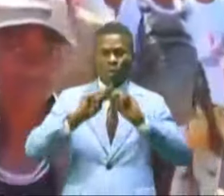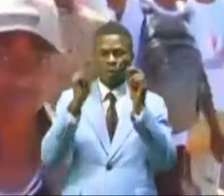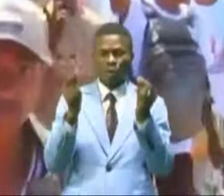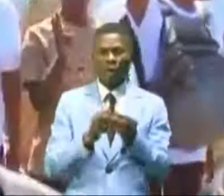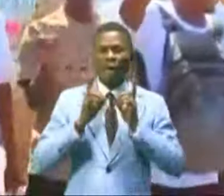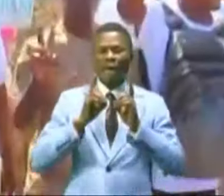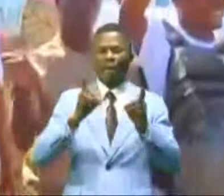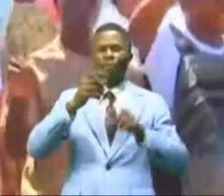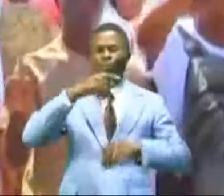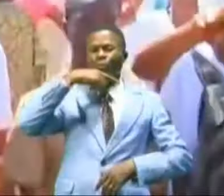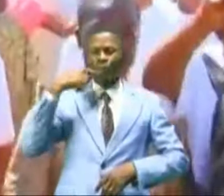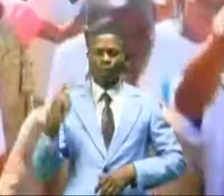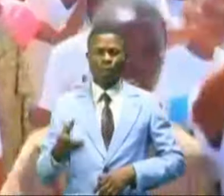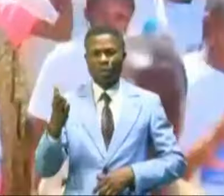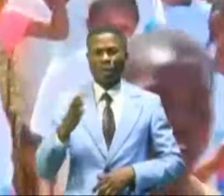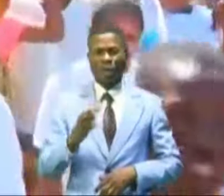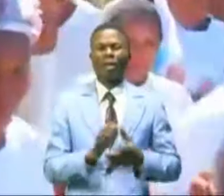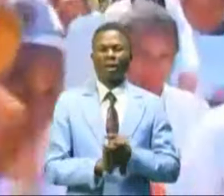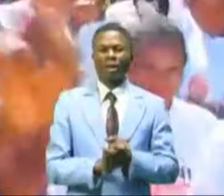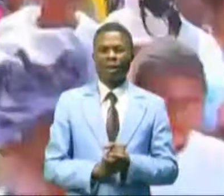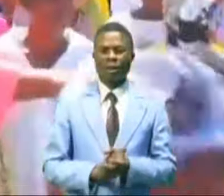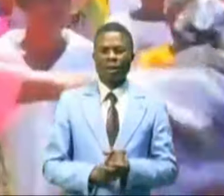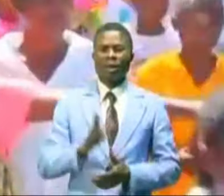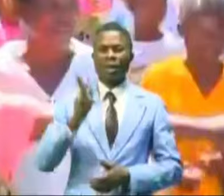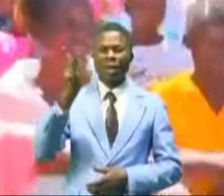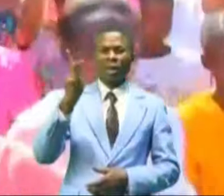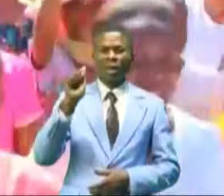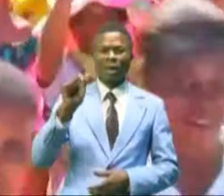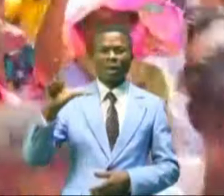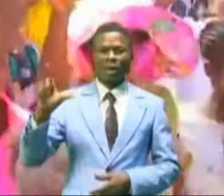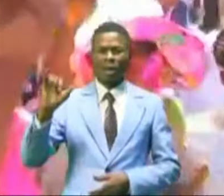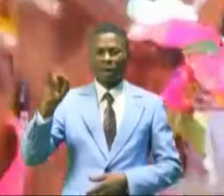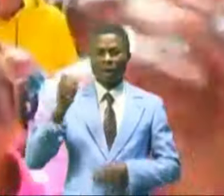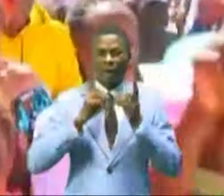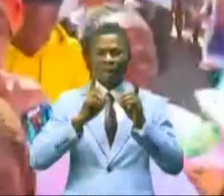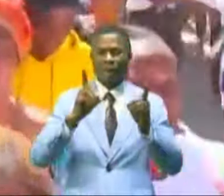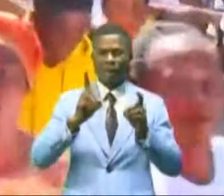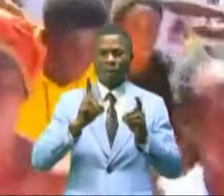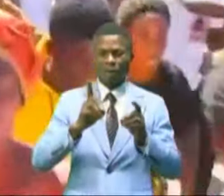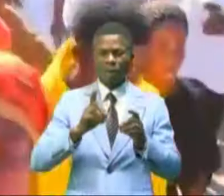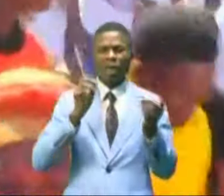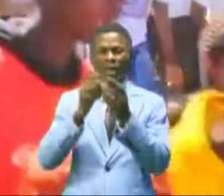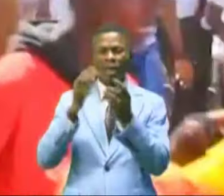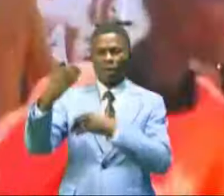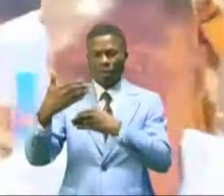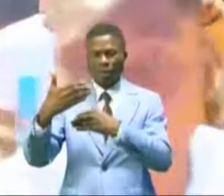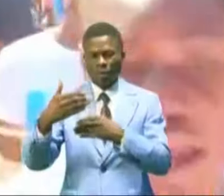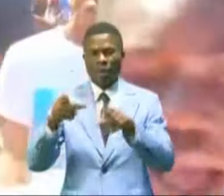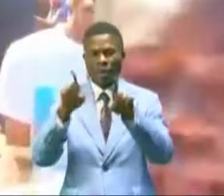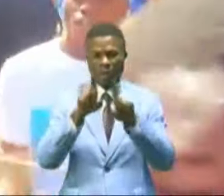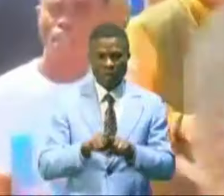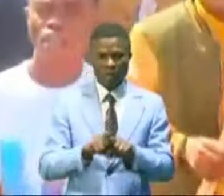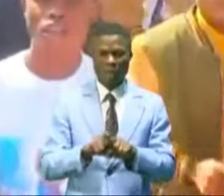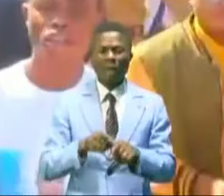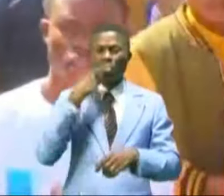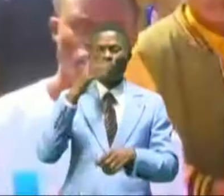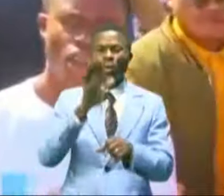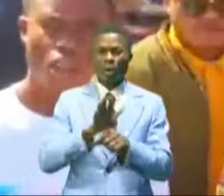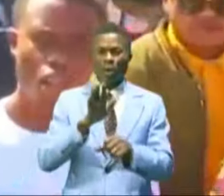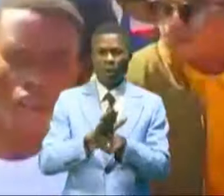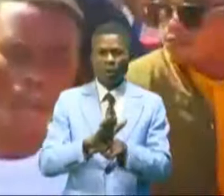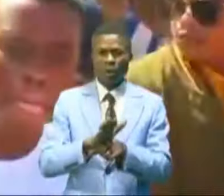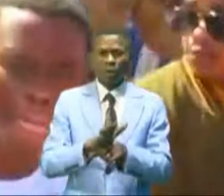discours galvanisateur. Kalimbouyi, avec son discours de proximité en même temps, a insisté sur